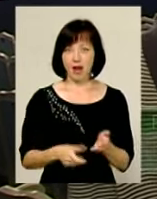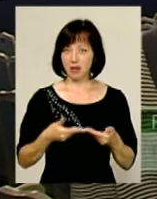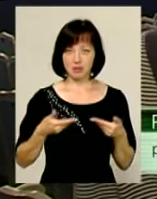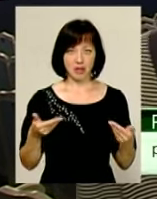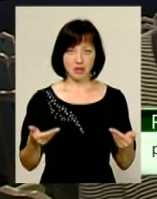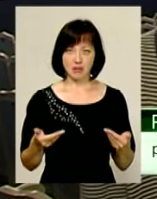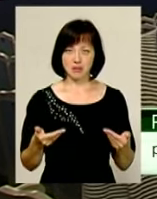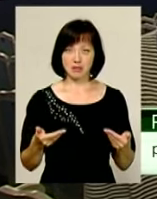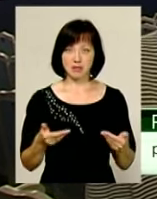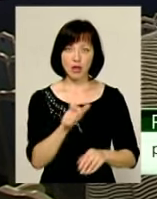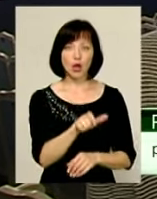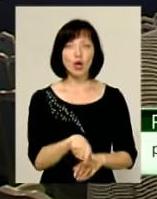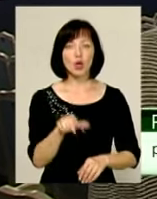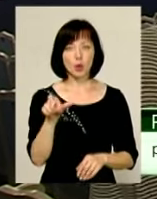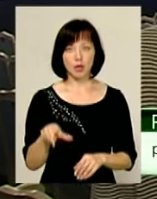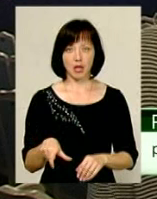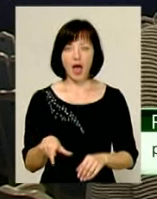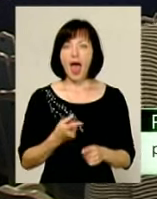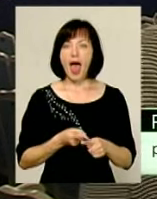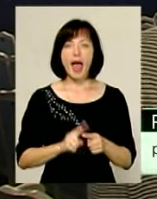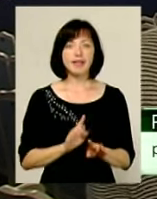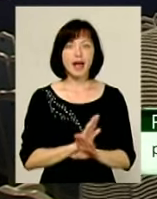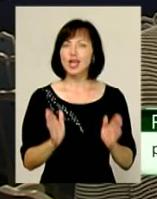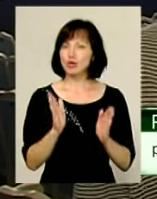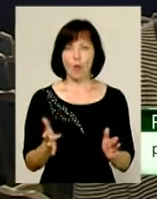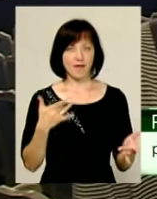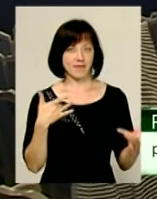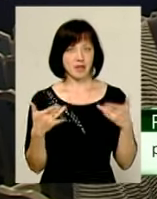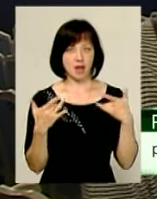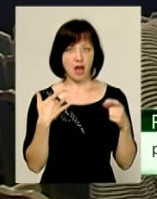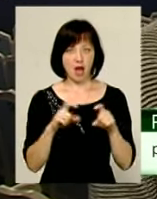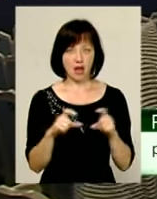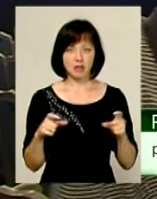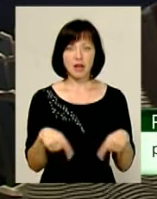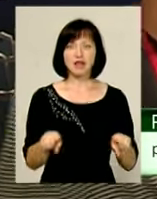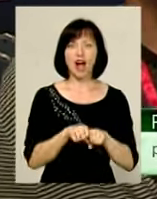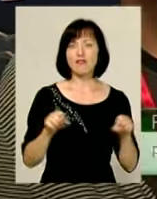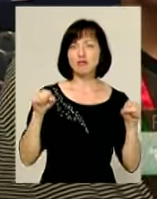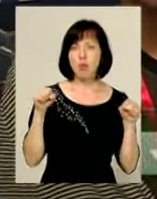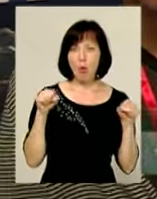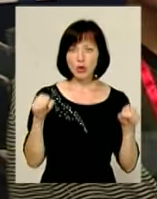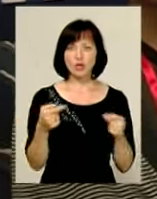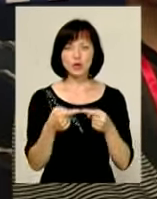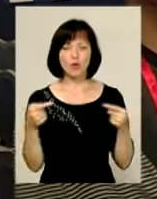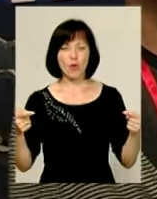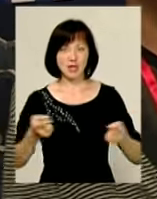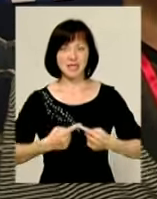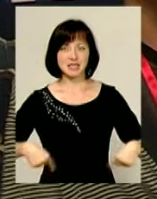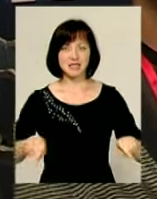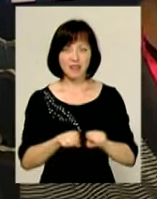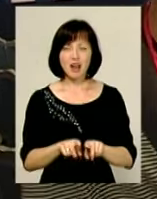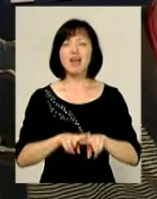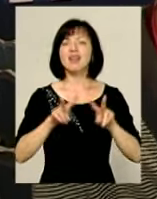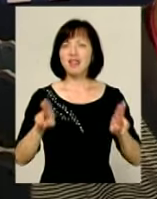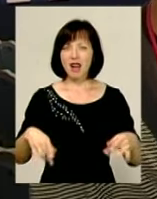нас, люди, а это не только в театре, и в так в спорте, и так в другой сфере в жизни, и